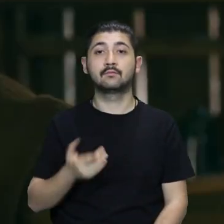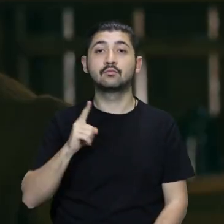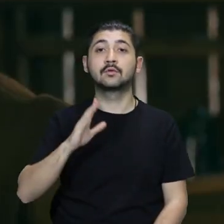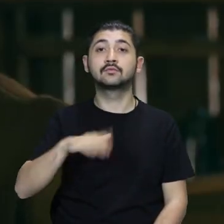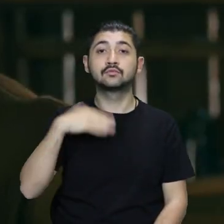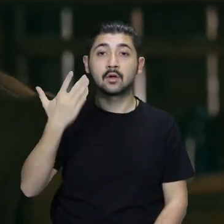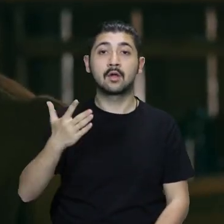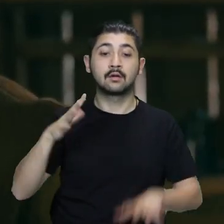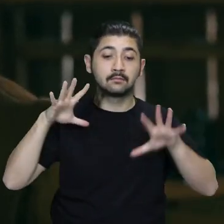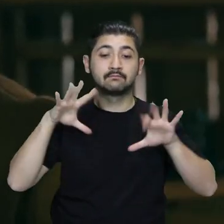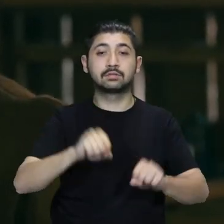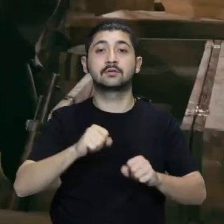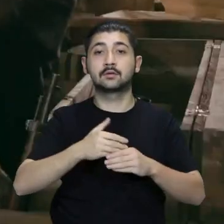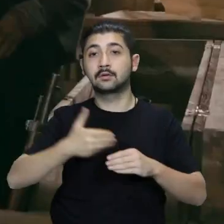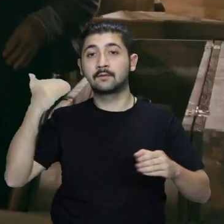Buradan sonrasını işgal ettiler.